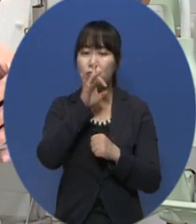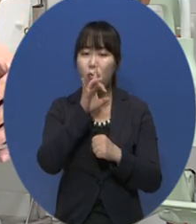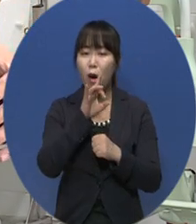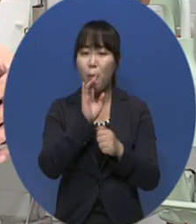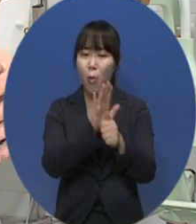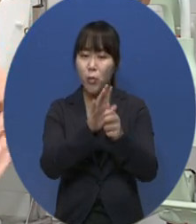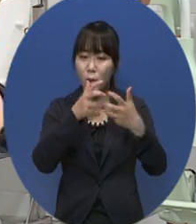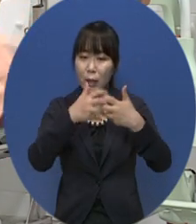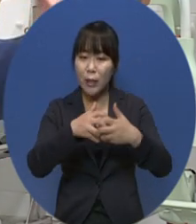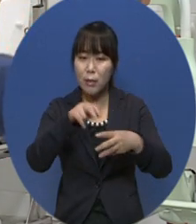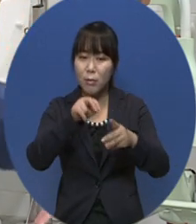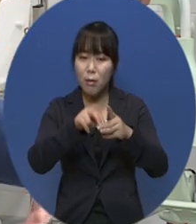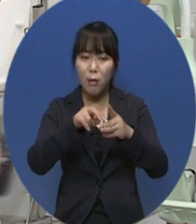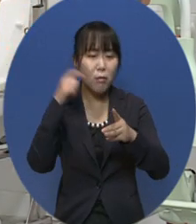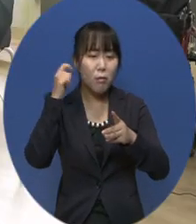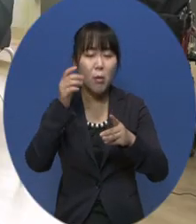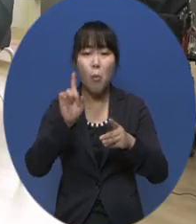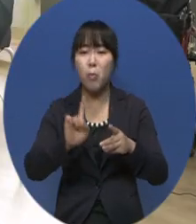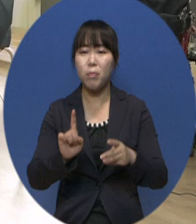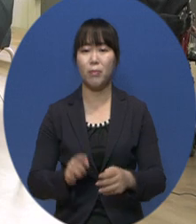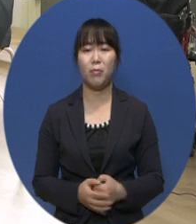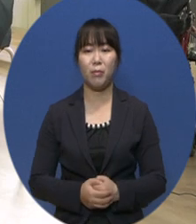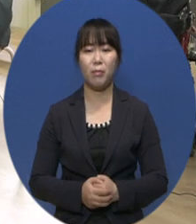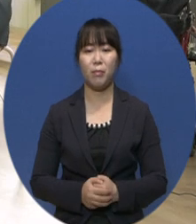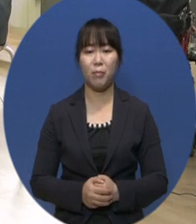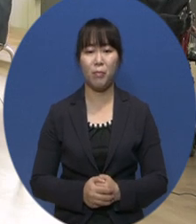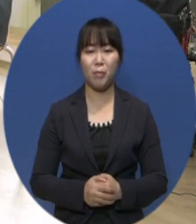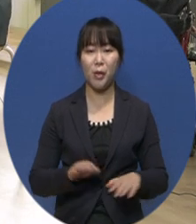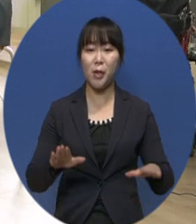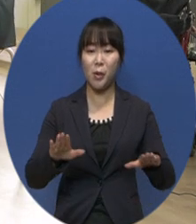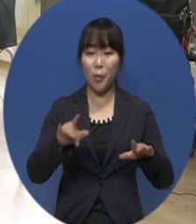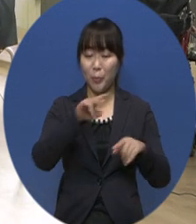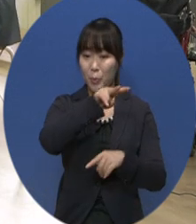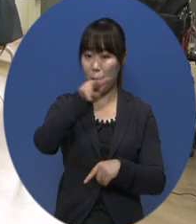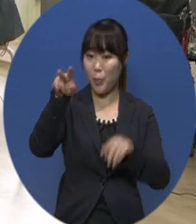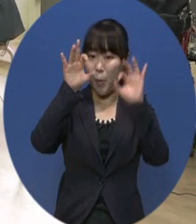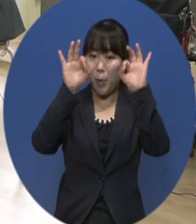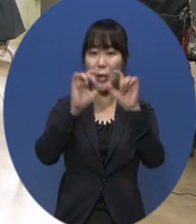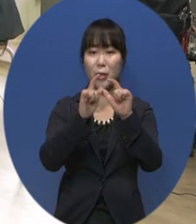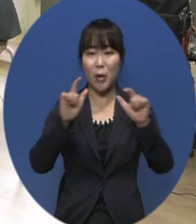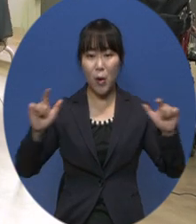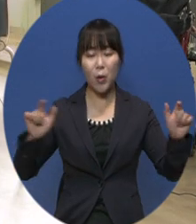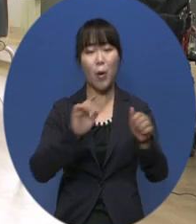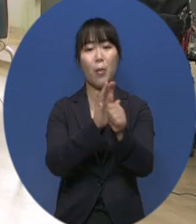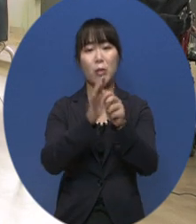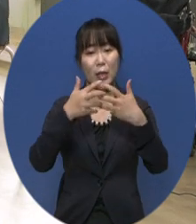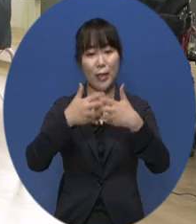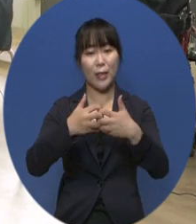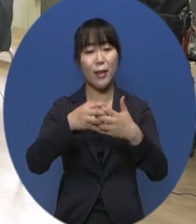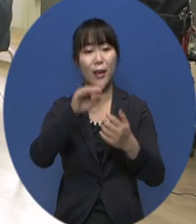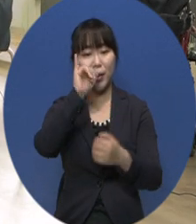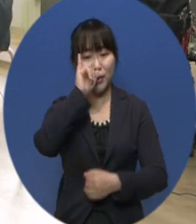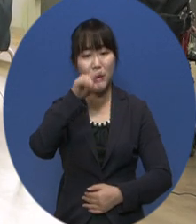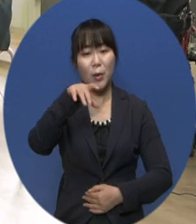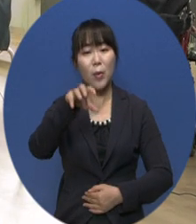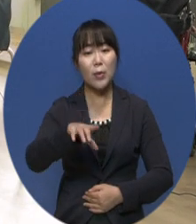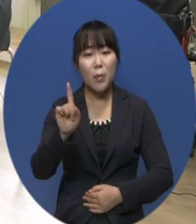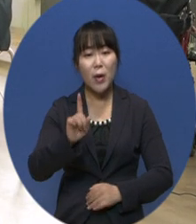들었습니다. 이곳은 어떤 곳이에요? 아, 예, 여기 보시면 다양한 네. 보조기기들이 많이 있는데요. 네. 이것을